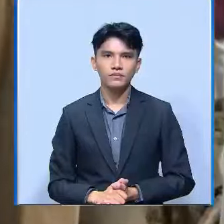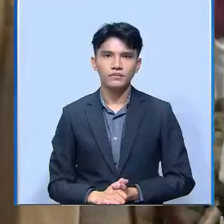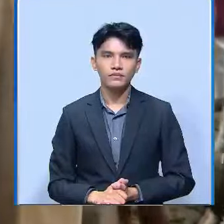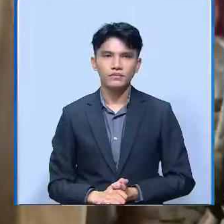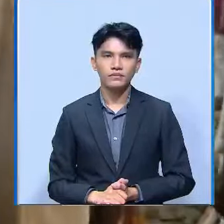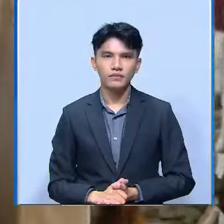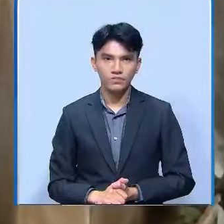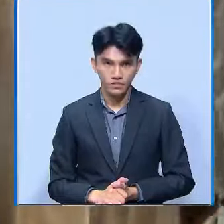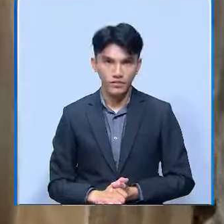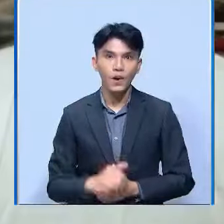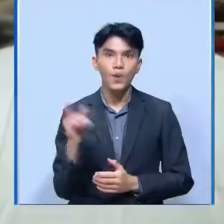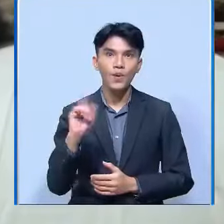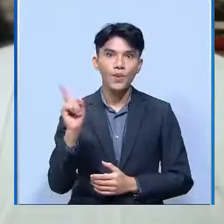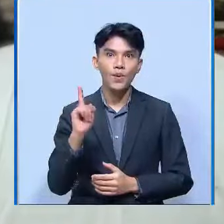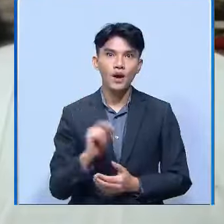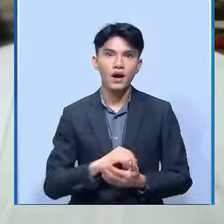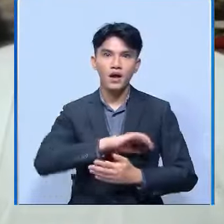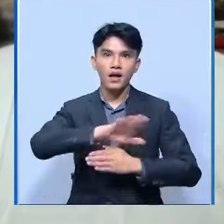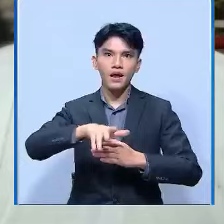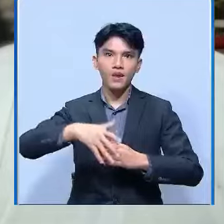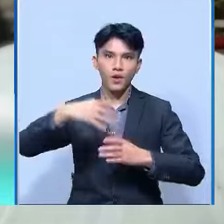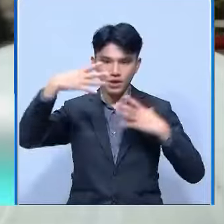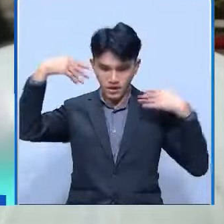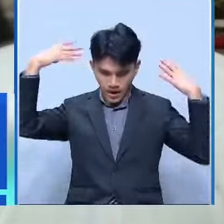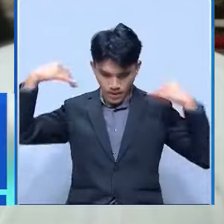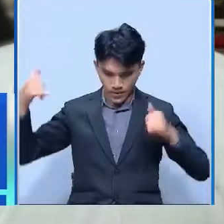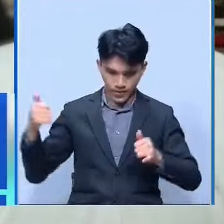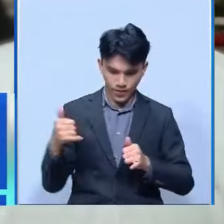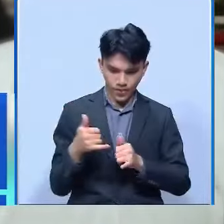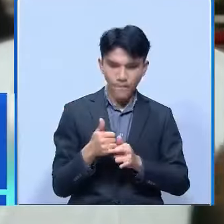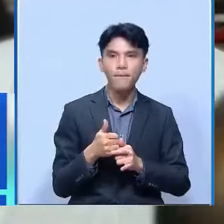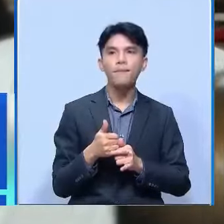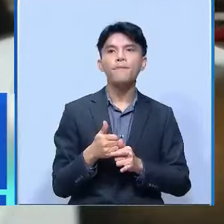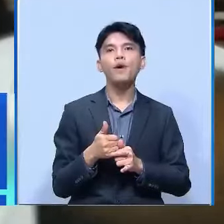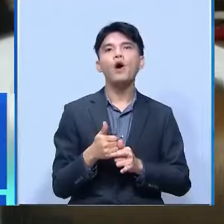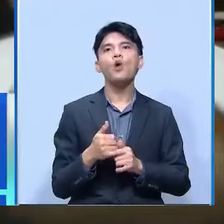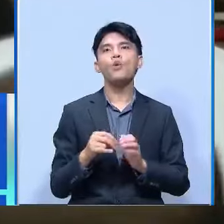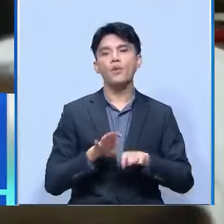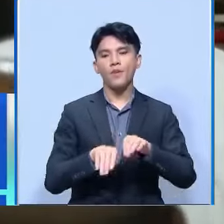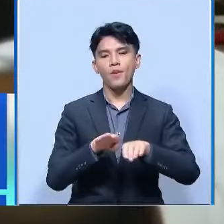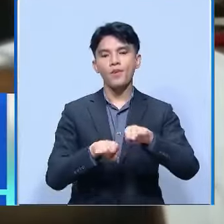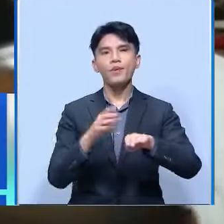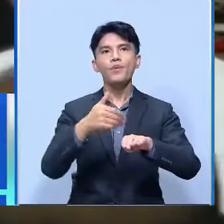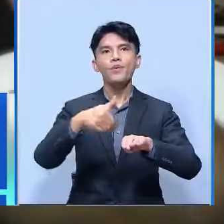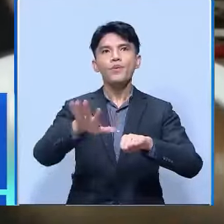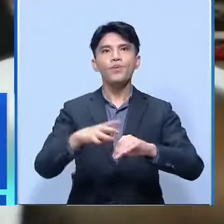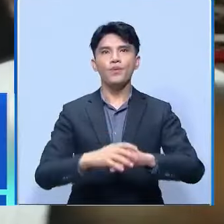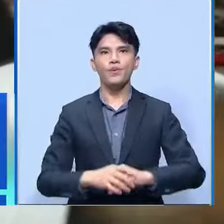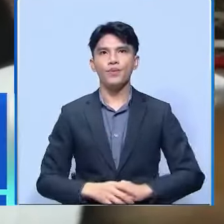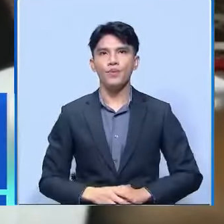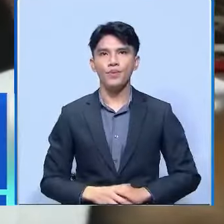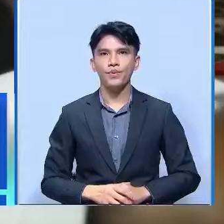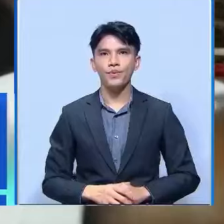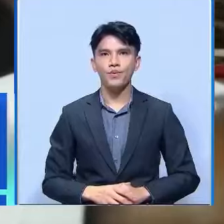ก็เหล่าบรรดาม้าทรงก็จะมันแบบแสดงอิทธิฤทธิ์อะไรอย่างงี้นะที่คุณผู้ชมเห็นอยู่นี้คือวิ่งแบบผ่านไฟเลยนะวิ่งตัดไฟไปจ